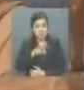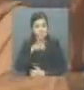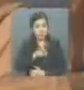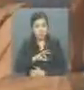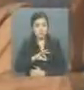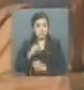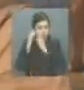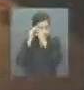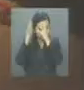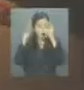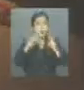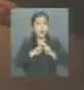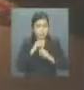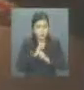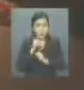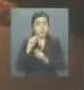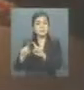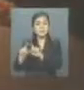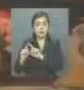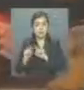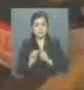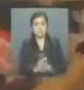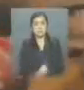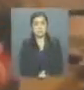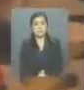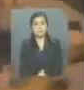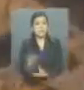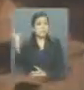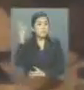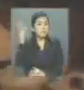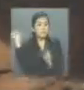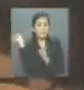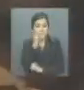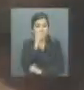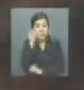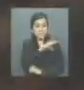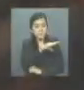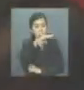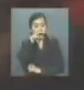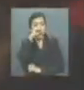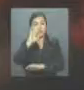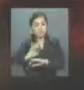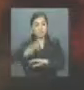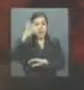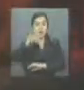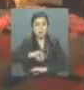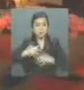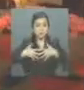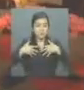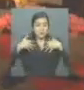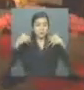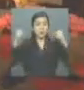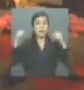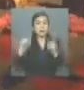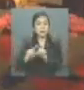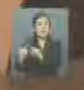าการของตัวเองว่าอย่างนั้นเถอะ เสียงดนตรีและกลิ่นหอมจากธรรมชาติที่ให้ความรู้สึกผ่อนคลายตลอดทั้งงานรวมถึงบร